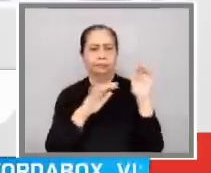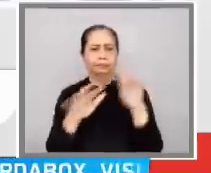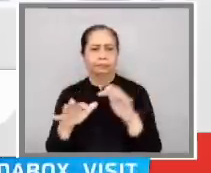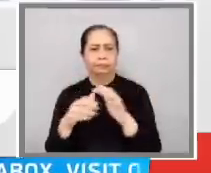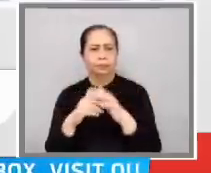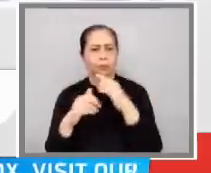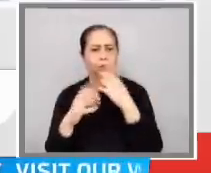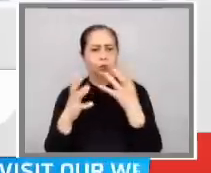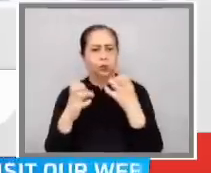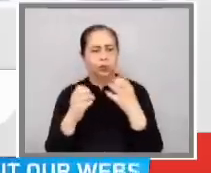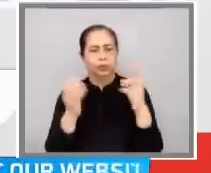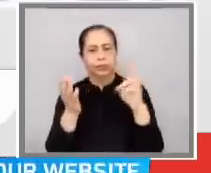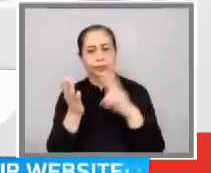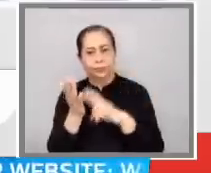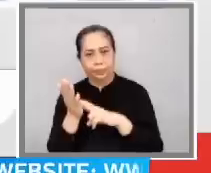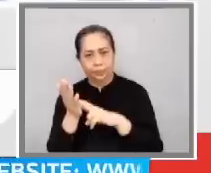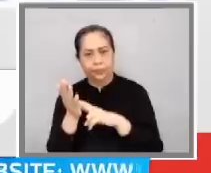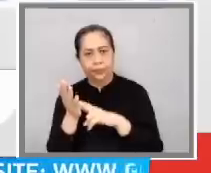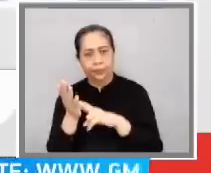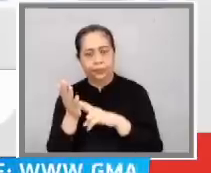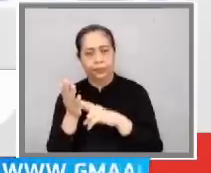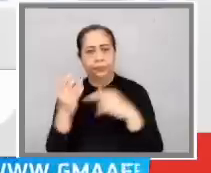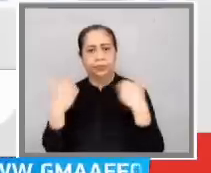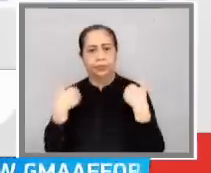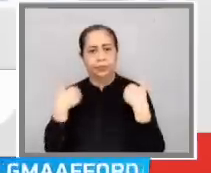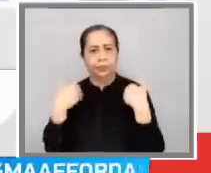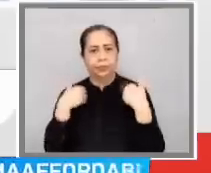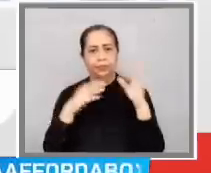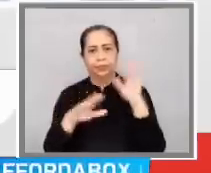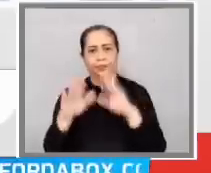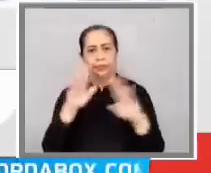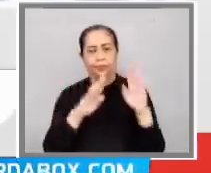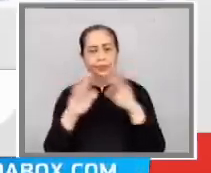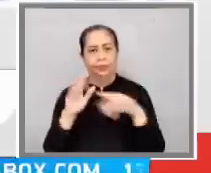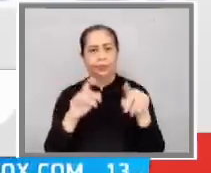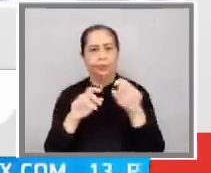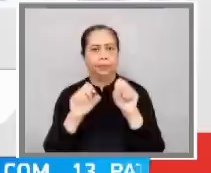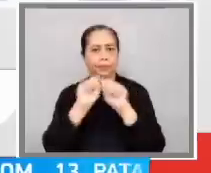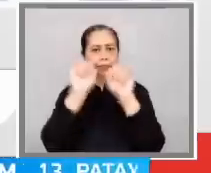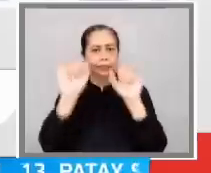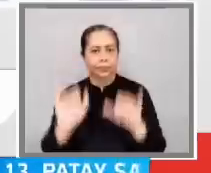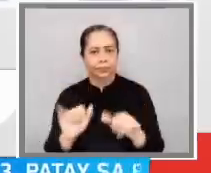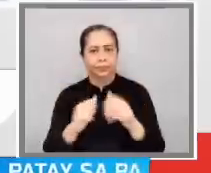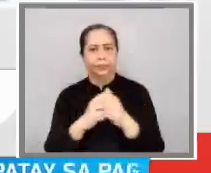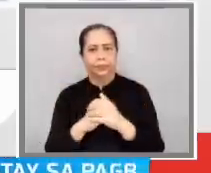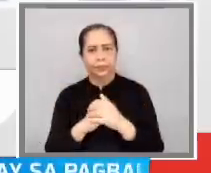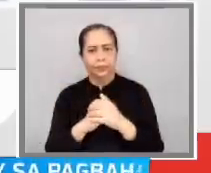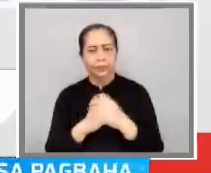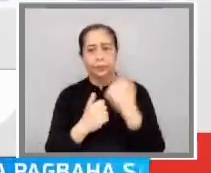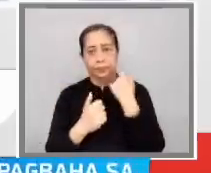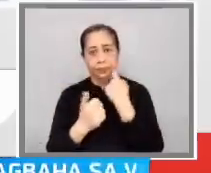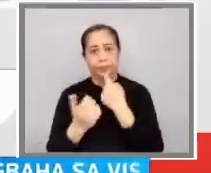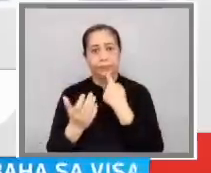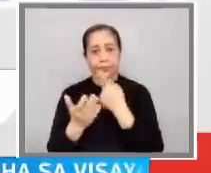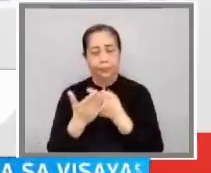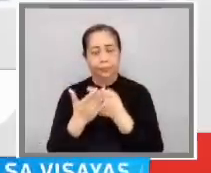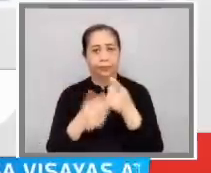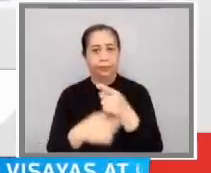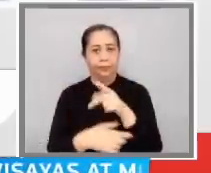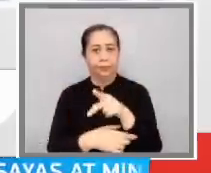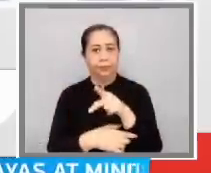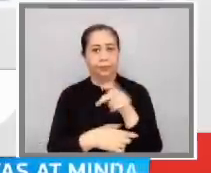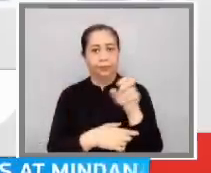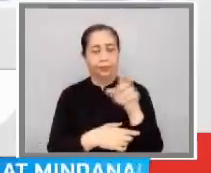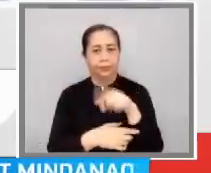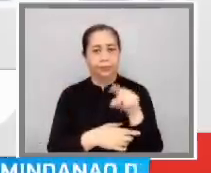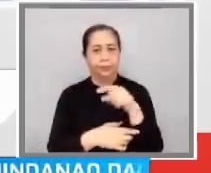gustong magparehistro, ay nagkakaroon po ng problema yung mga systems po nila. Nabanggit po naman ng mga PTEs natin sa